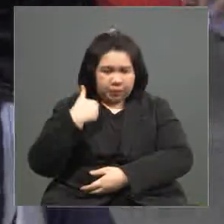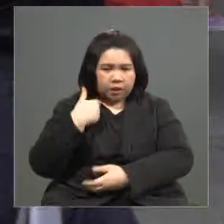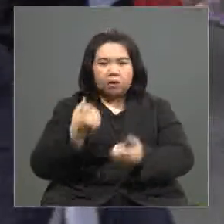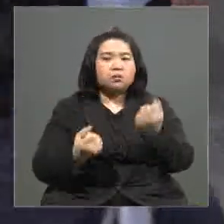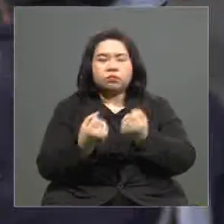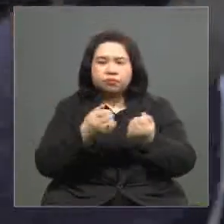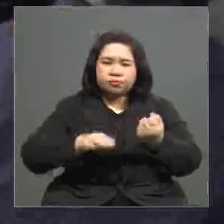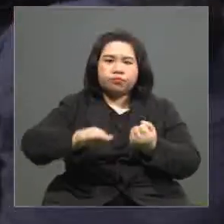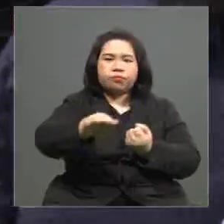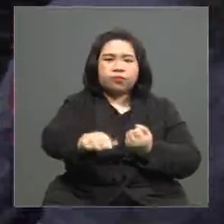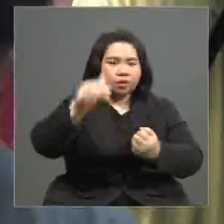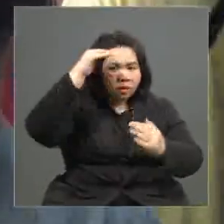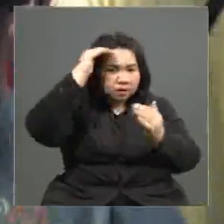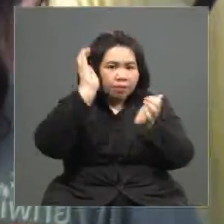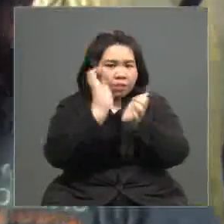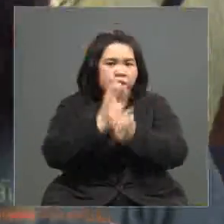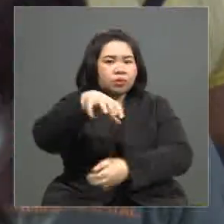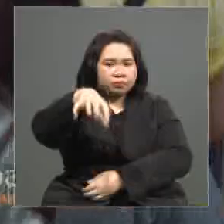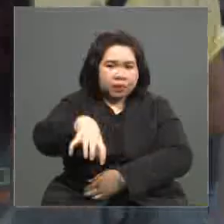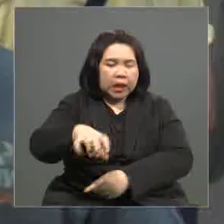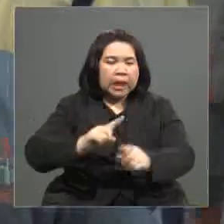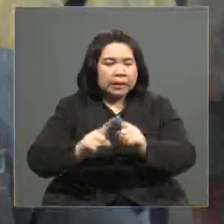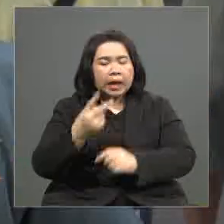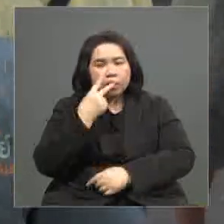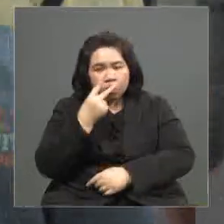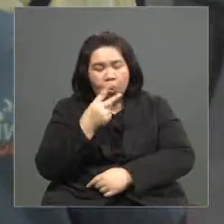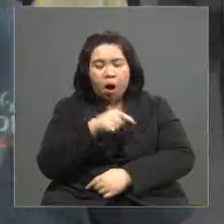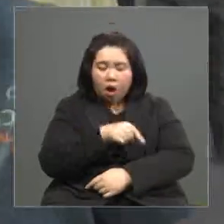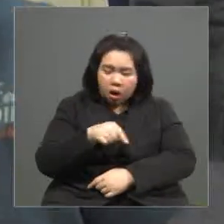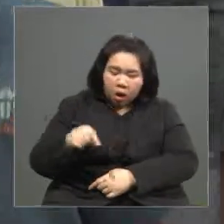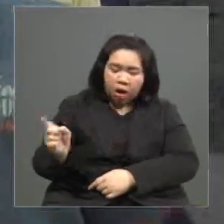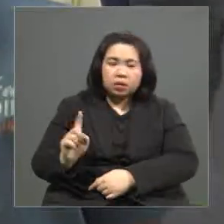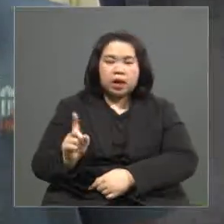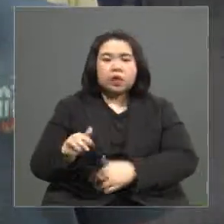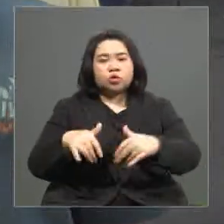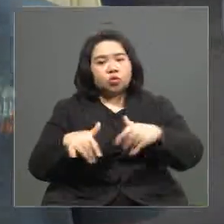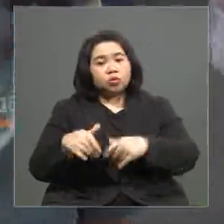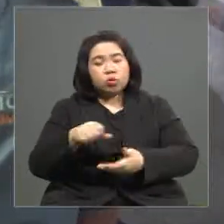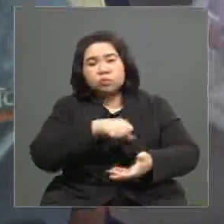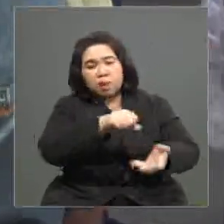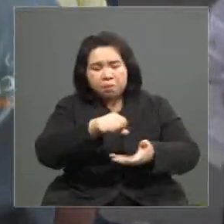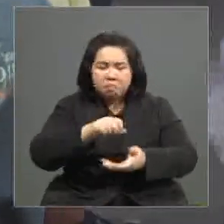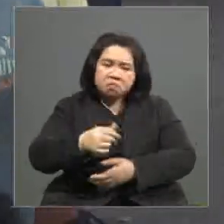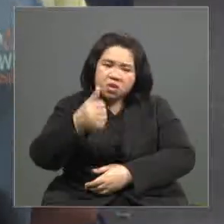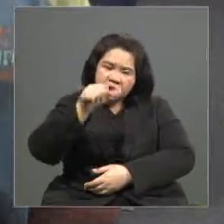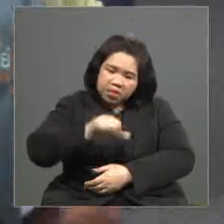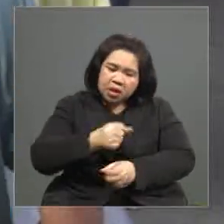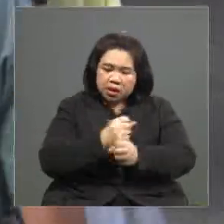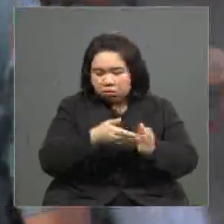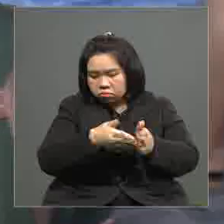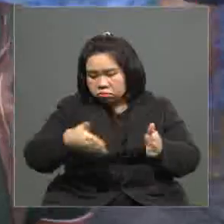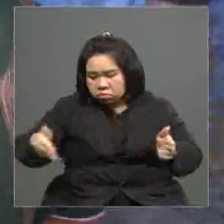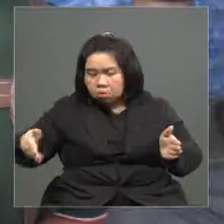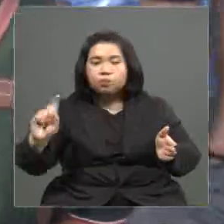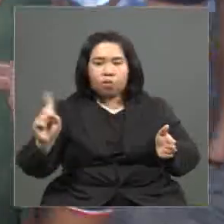ปที่หน้าตำรวจภูธรภาค5ส่วนจะถึงเมื่อไหร่นั้นก็อยู่ที่สถานการณ์ของพี่น้องประชาชนว่าจะเริ่มดีขึ้นเมื่อไห